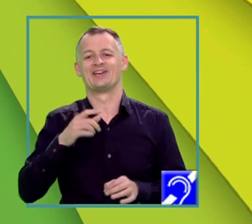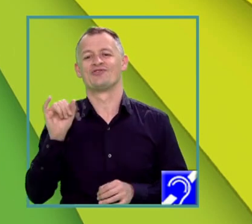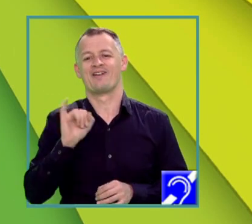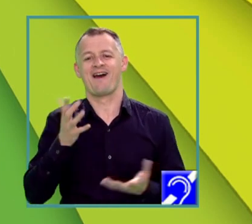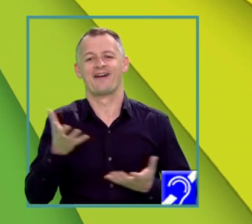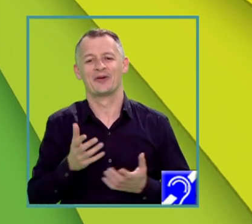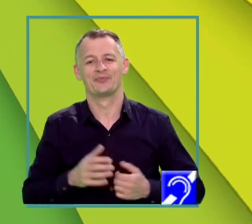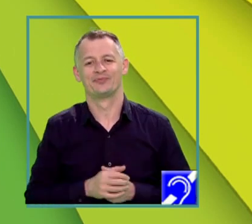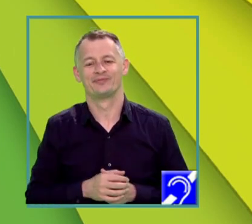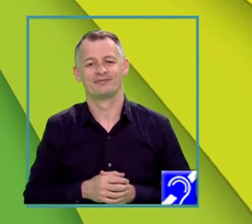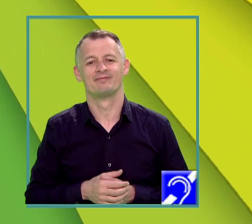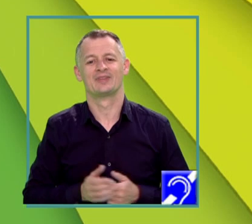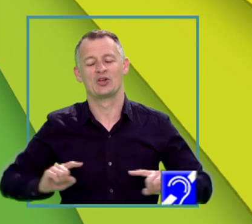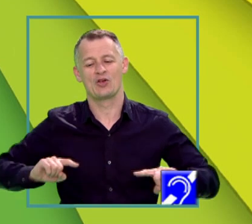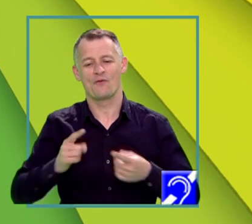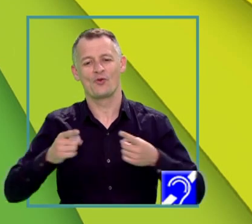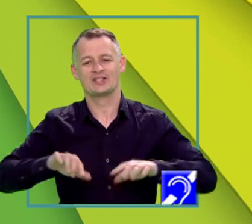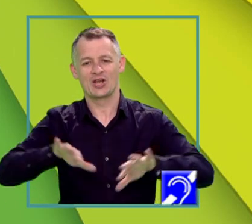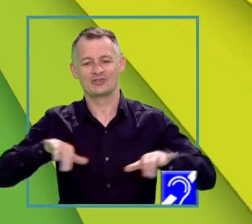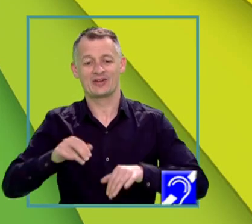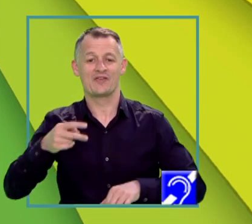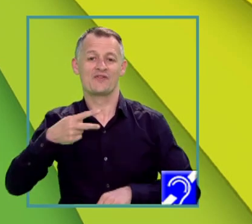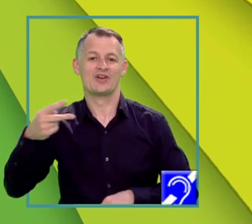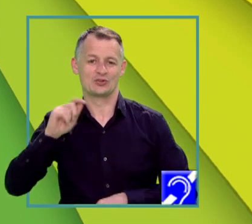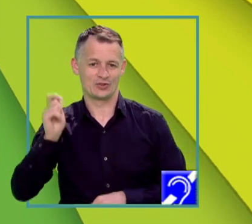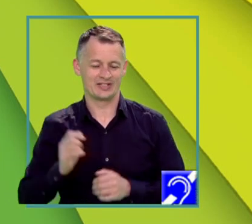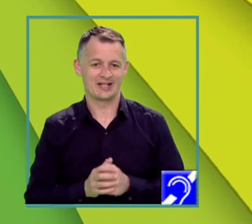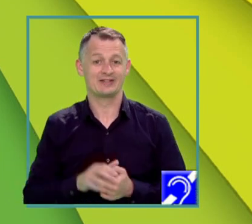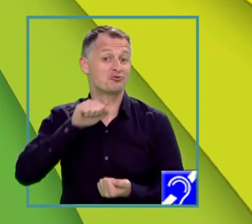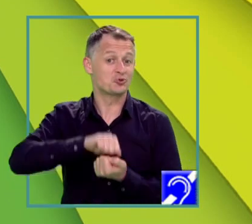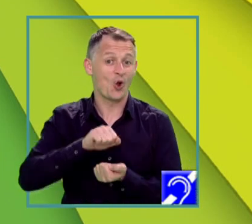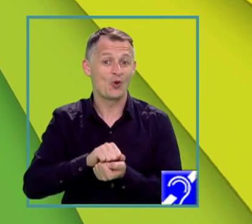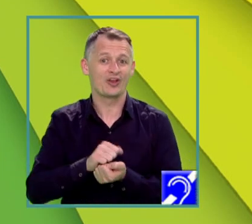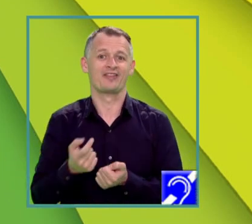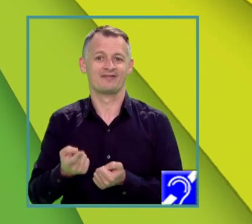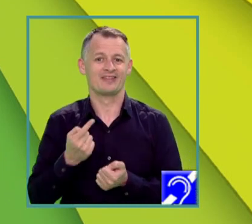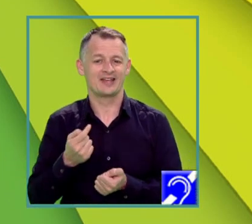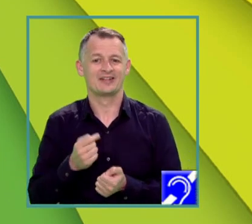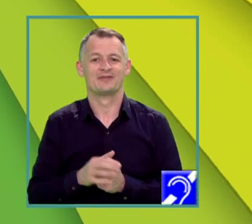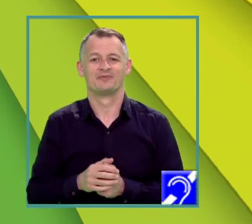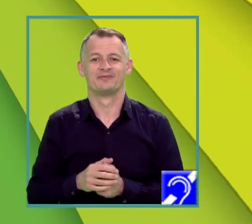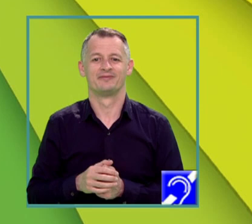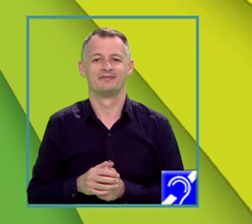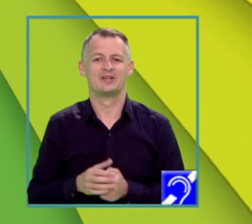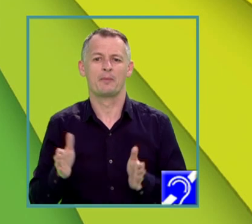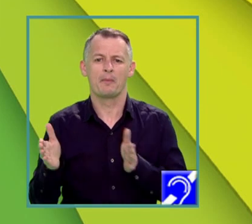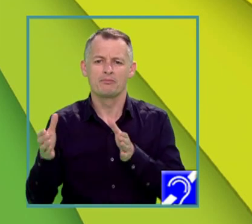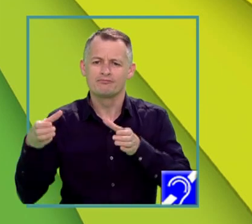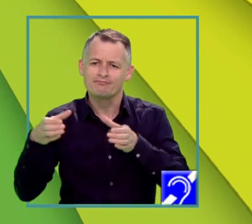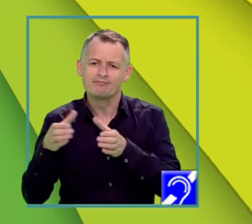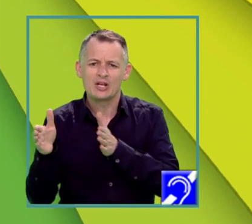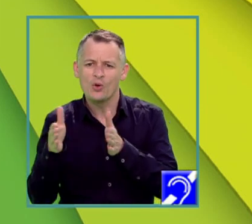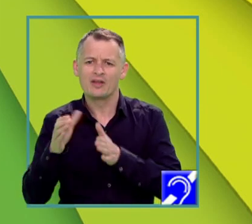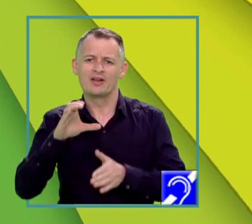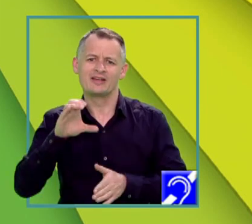este cu influențe oceanice în vestul țării soluri din clasa Nu liceului sau tip cernoziom acele cele mai